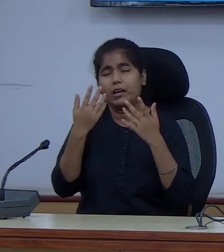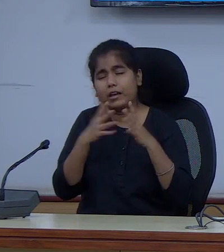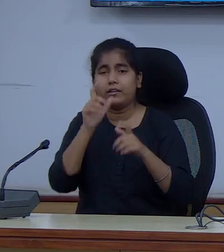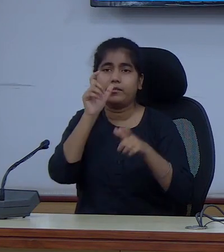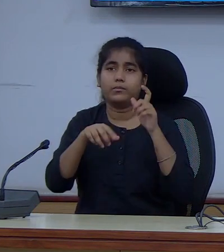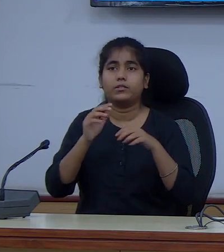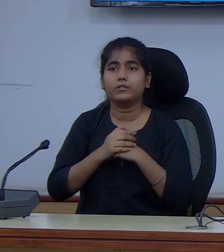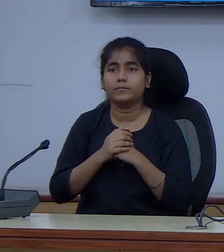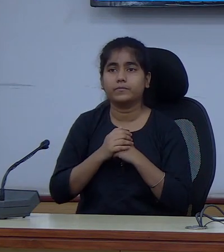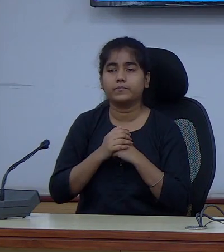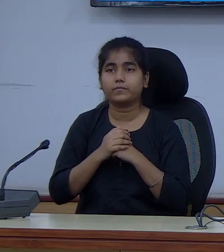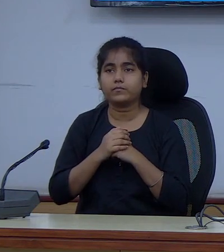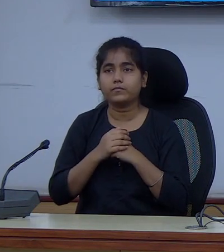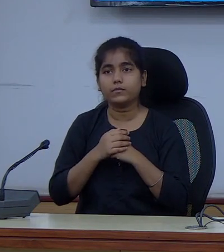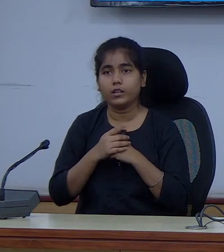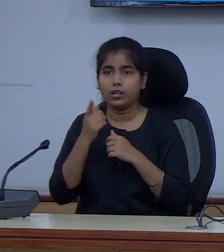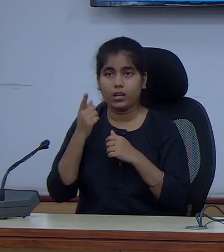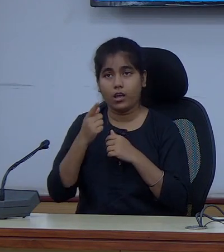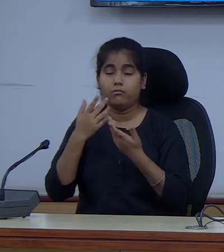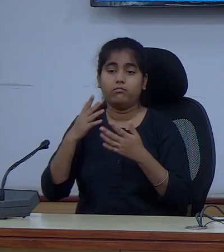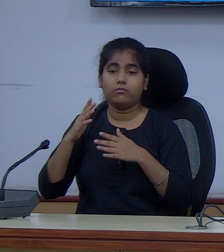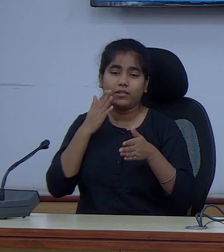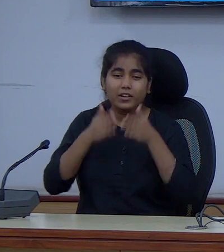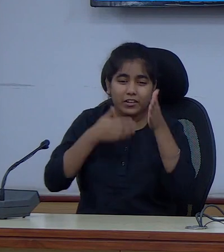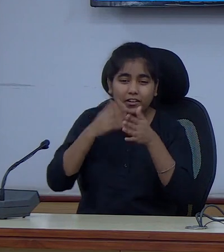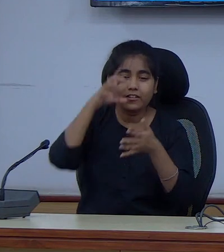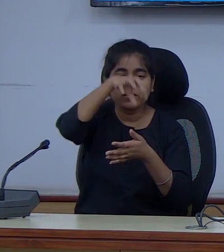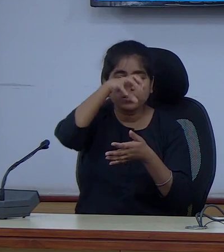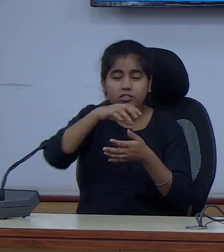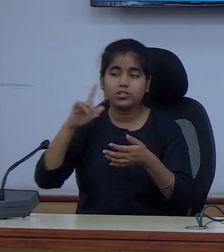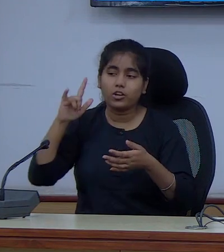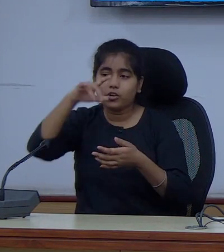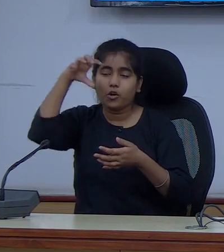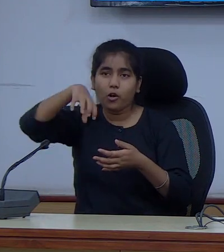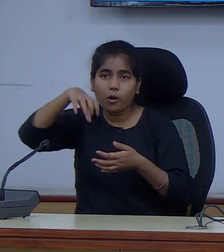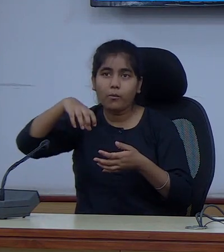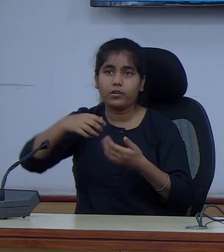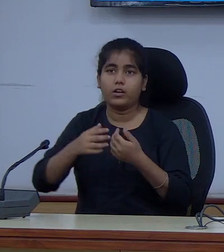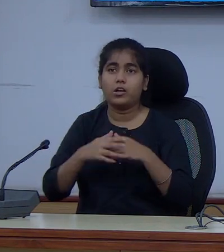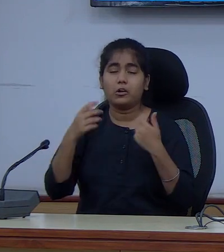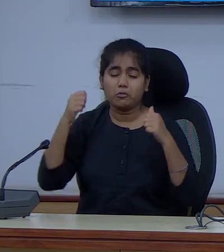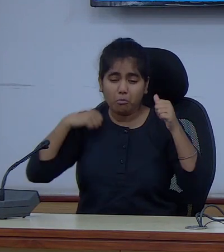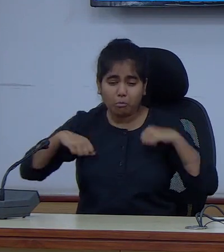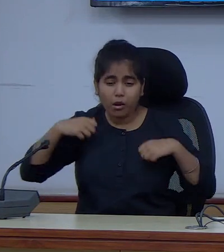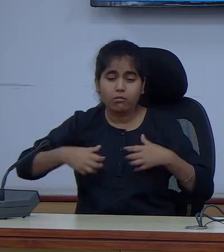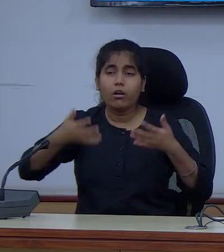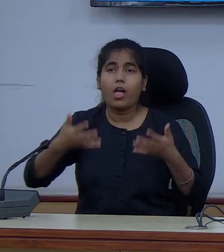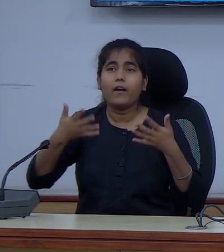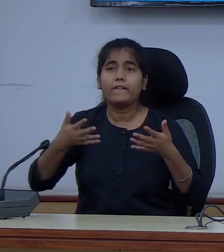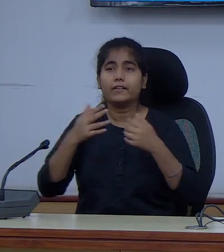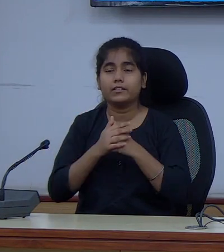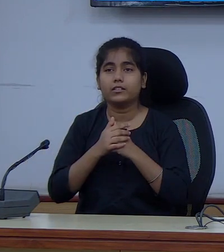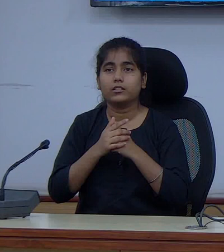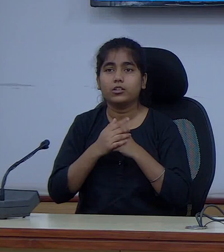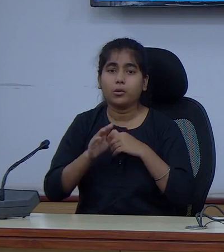और उतरना आसान है हर किसी के लिए, चाहे फिर दिव्यांगता हो, अक्षमता हो या ना हो। आप रेलवे